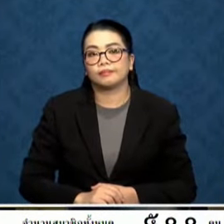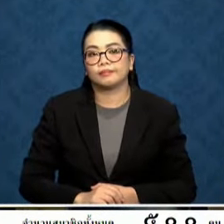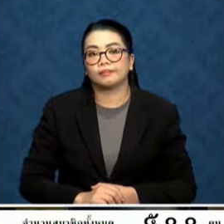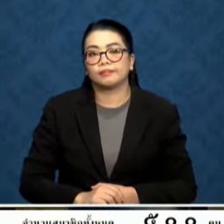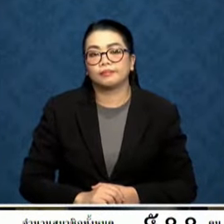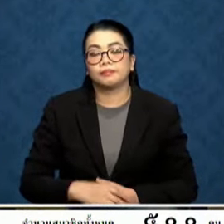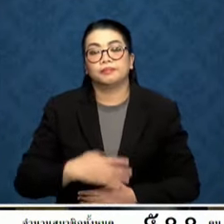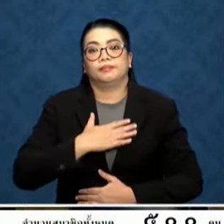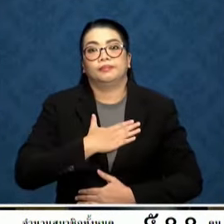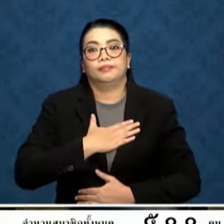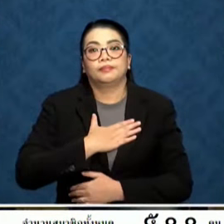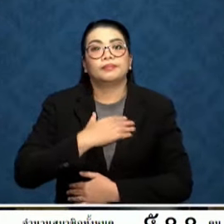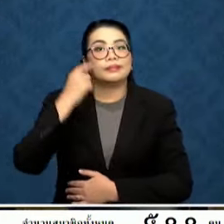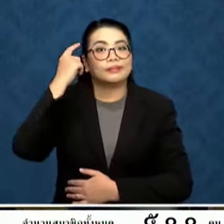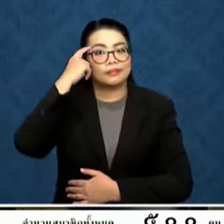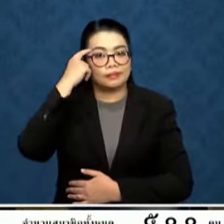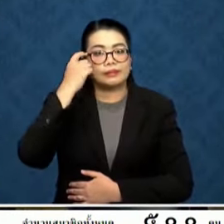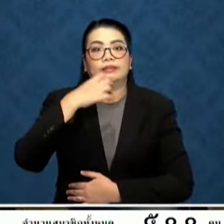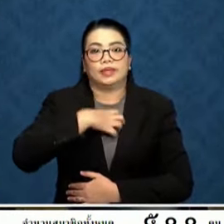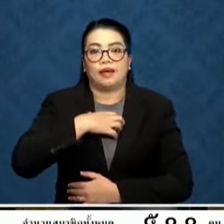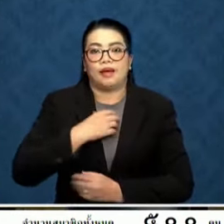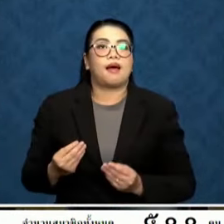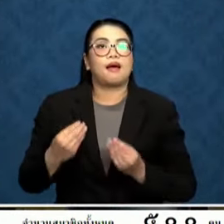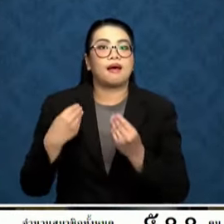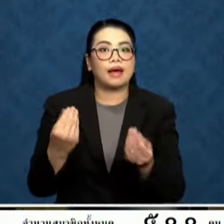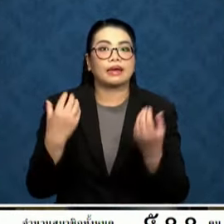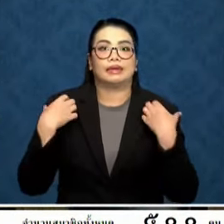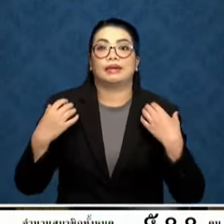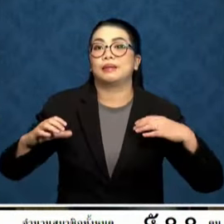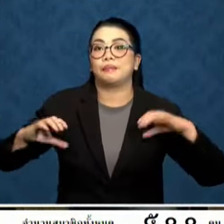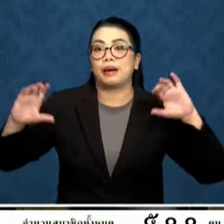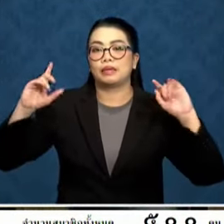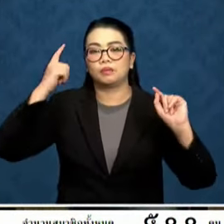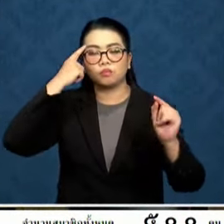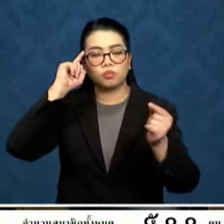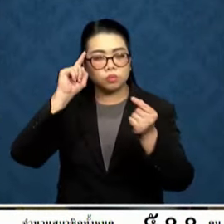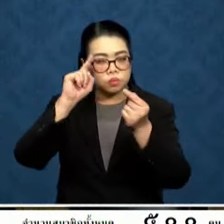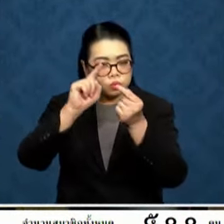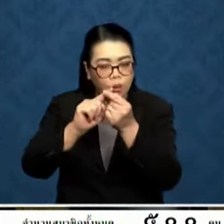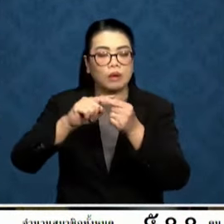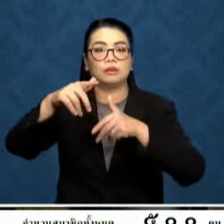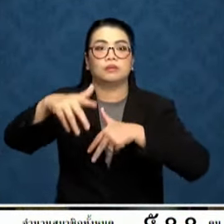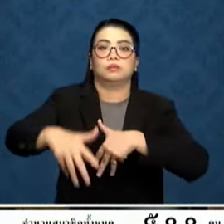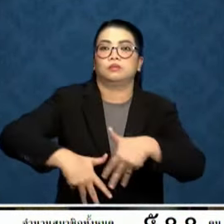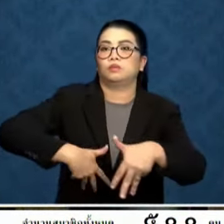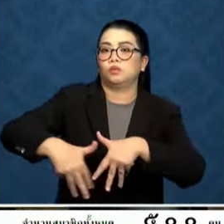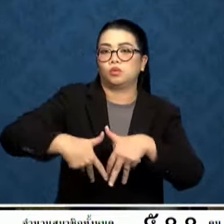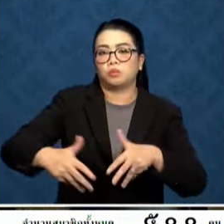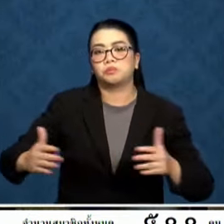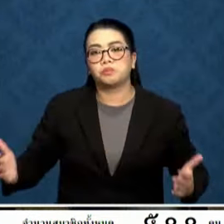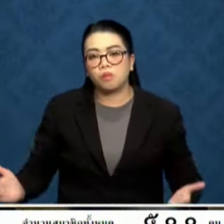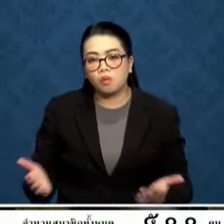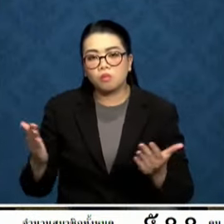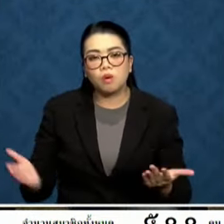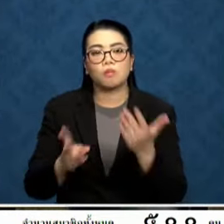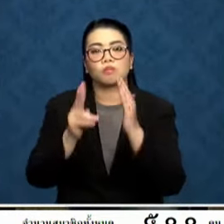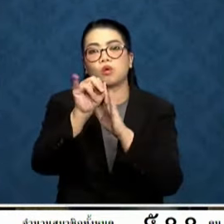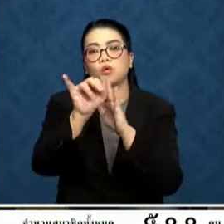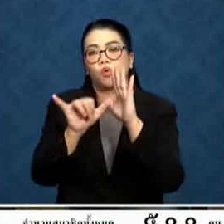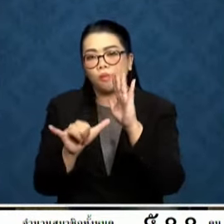ผมคิดว่าเราต้องการรัฐบาลที่มีเจตจำนงในการผลักดันนโยบายที่ตอบโจทย์ของ